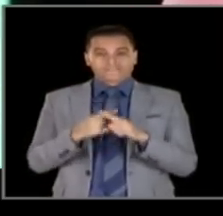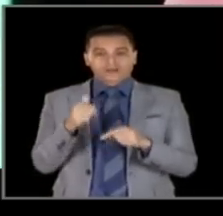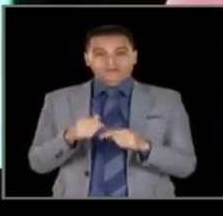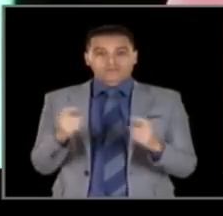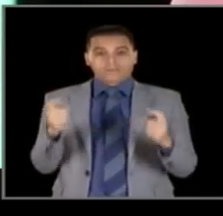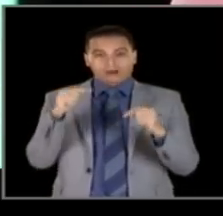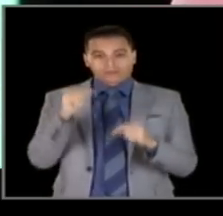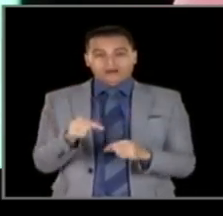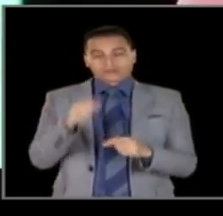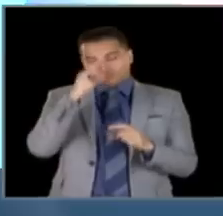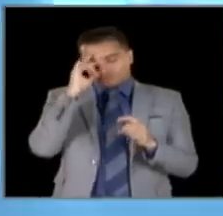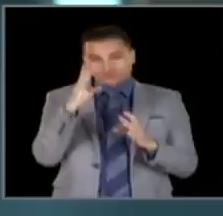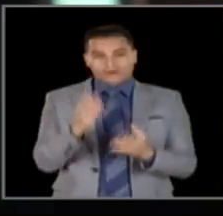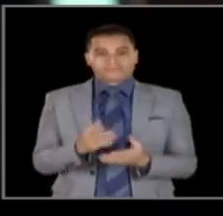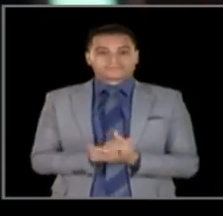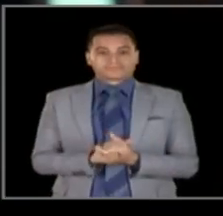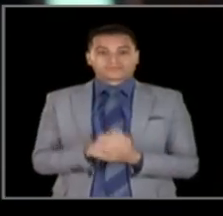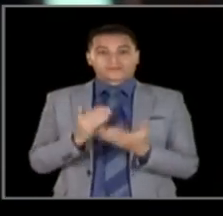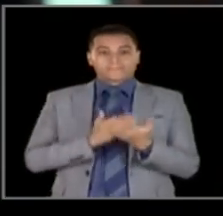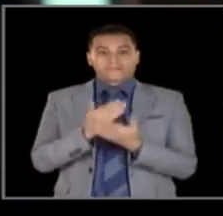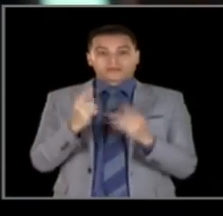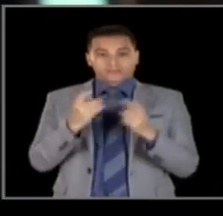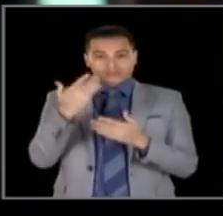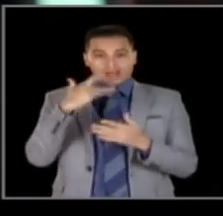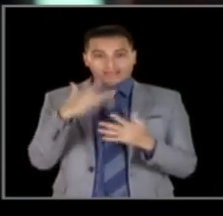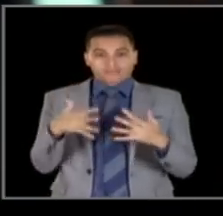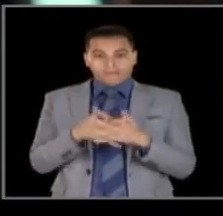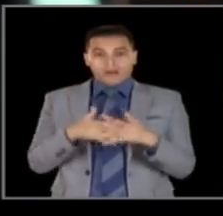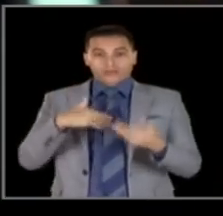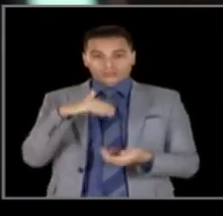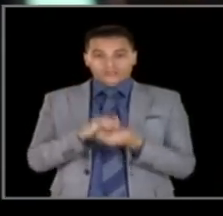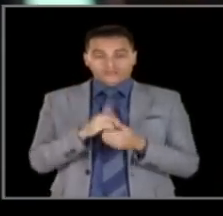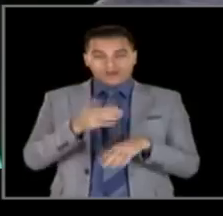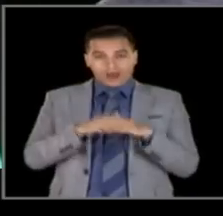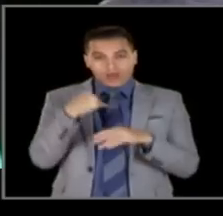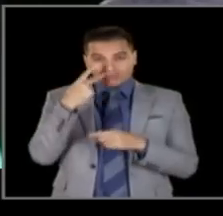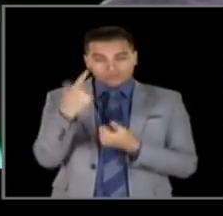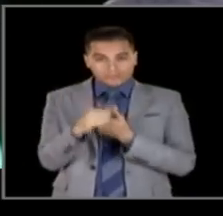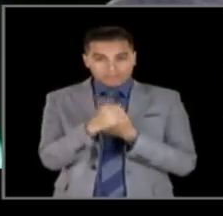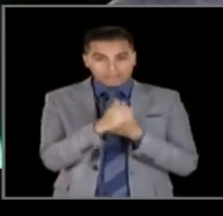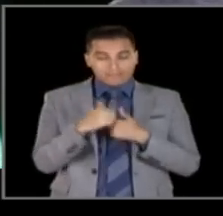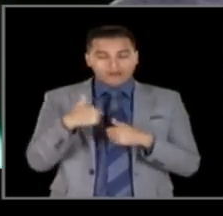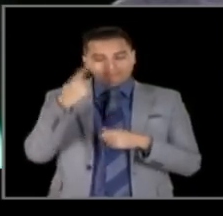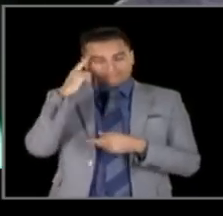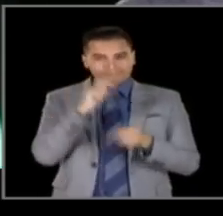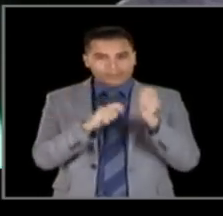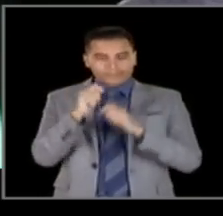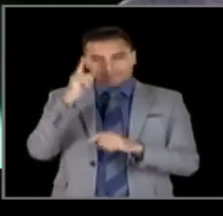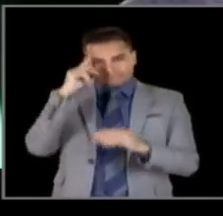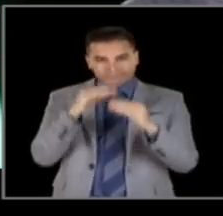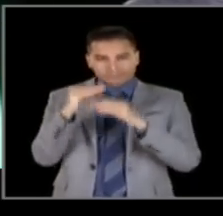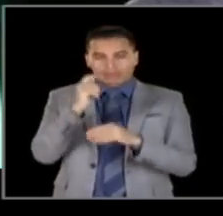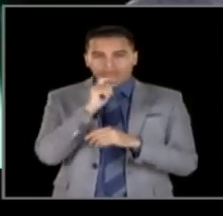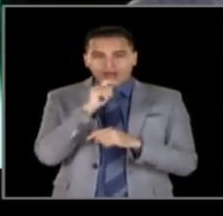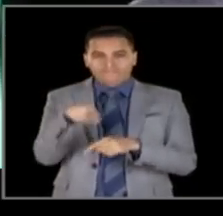مباراه النهارده باذن الله. بعد الماتش اللي فات قعدنا مع بعض وحددنا نقاط القوه ونقاط الضعف، ففوجئنا ان احنا عندنا نقاط